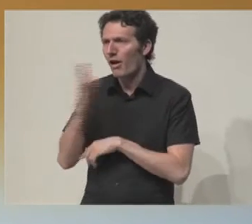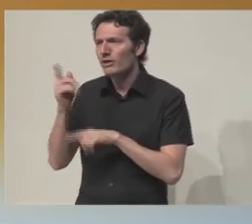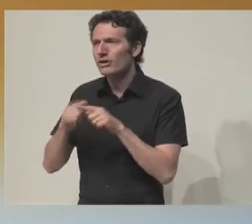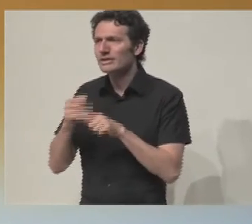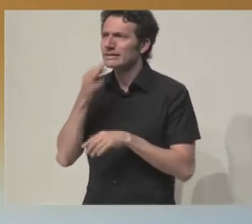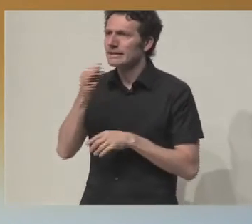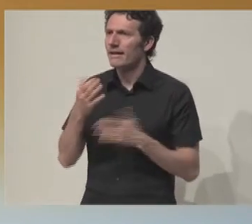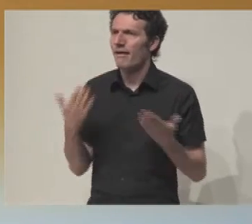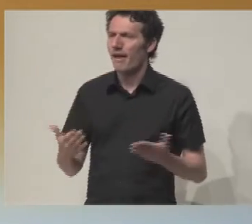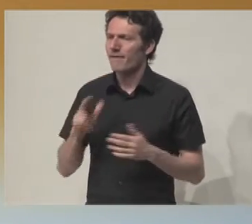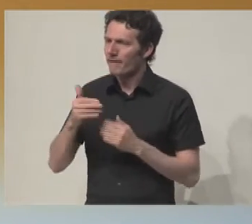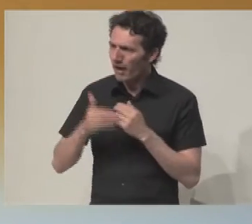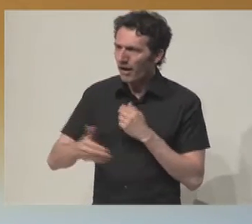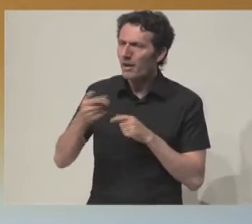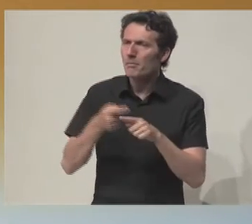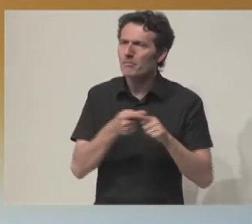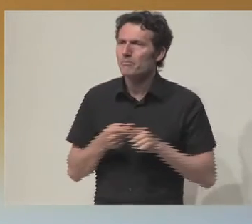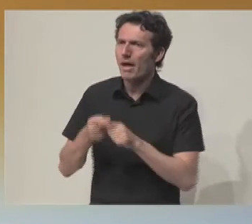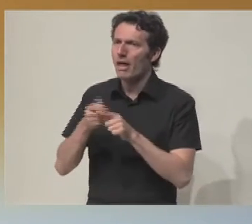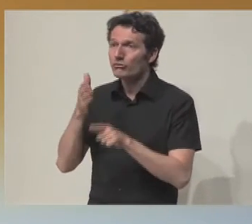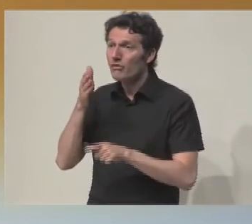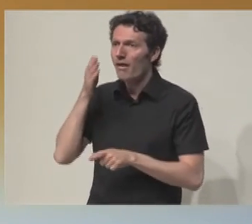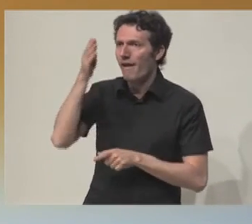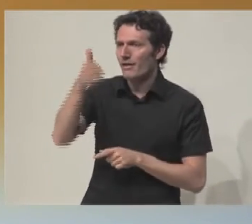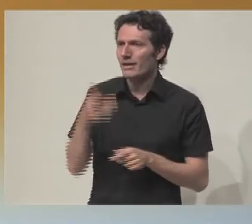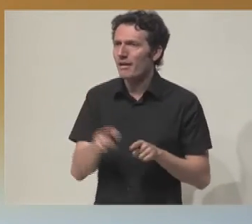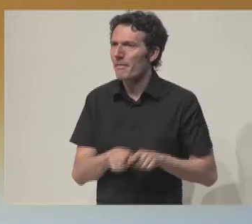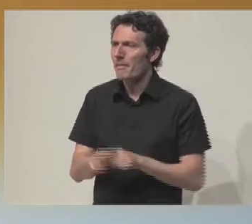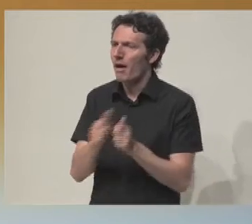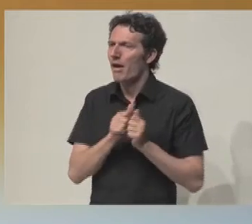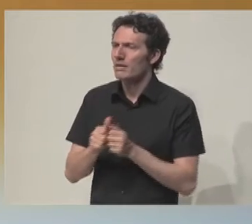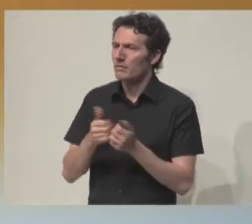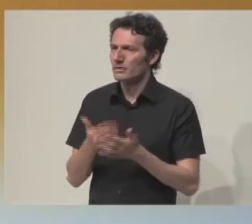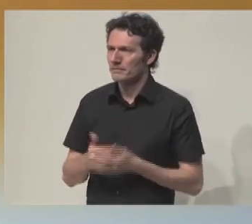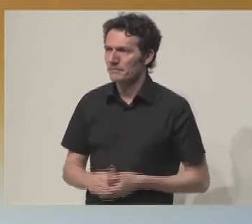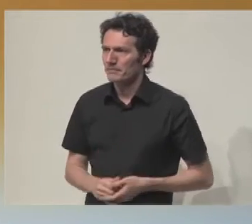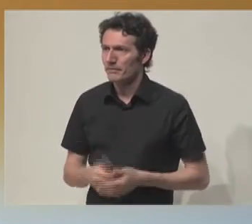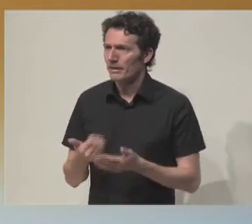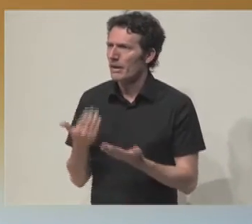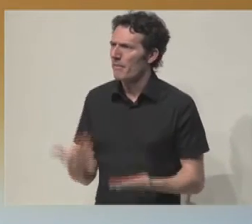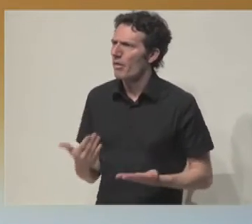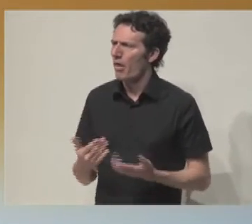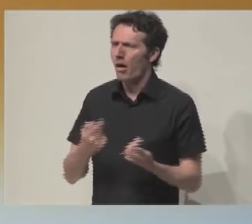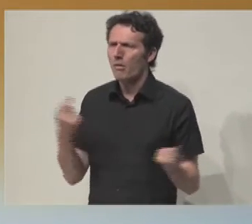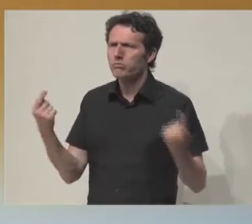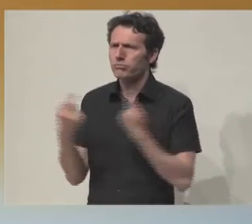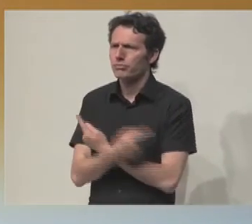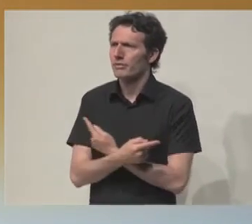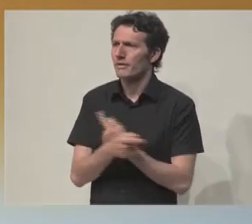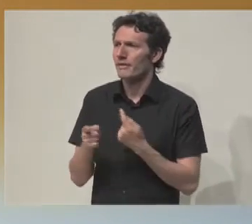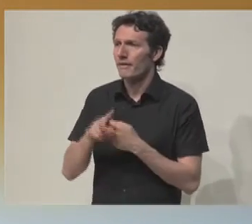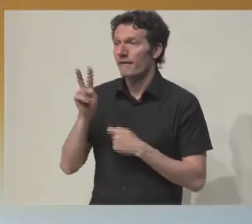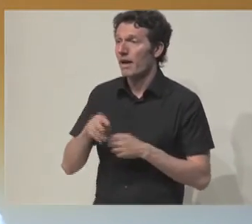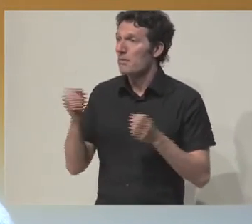on allait partager le destin et ils font 7 choses insensées miraculeuse